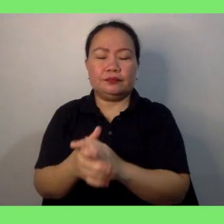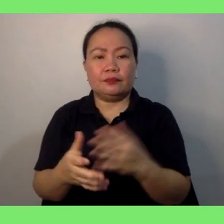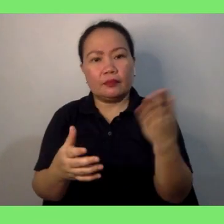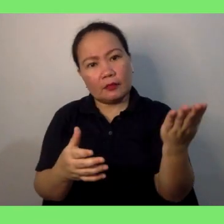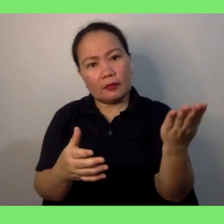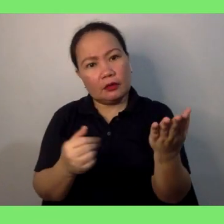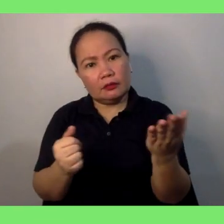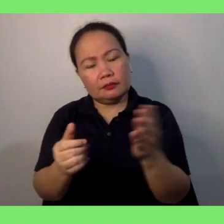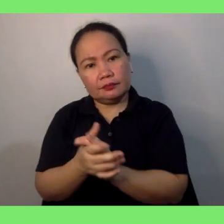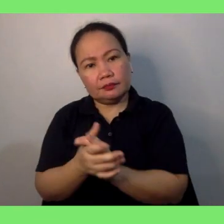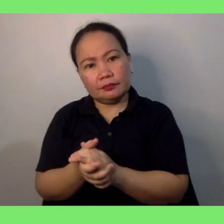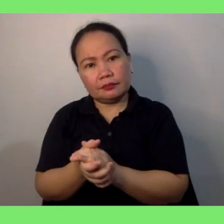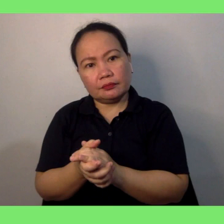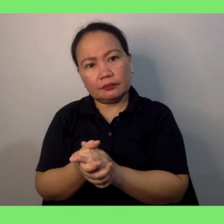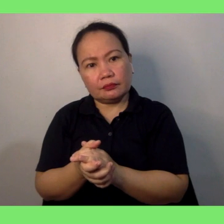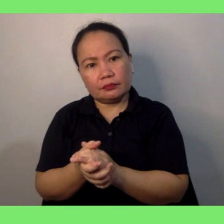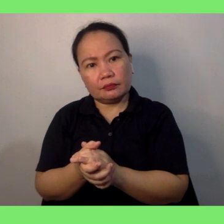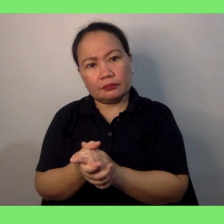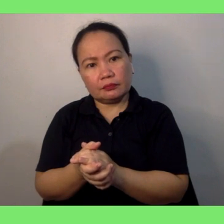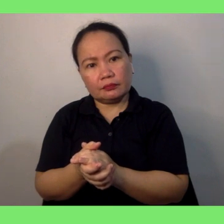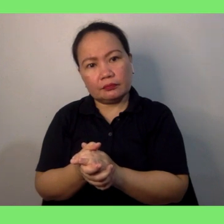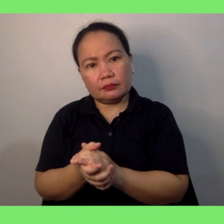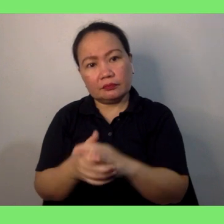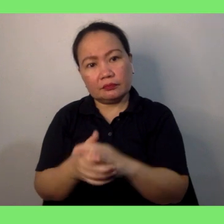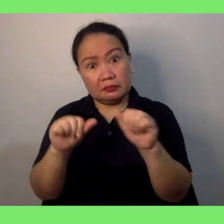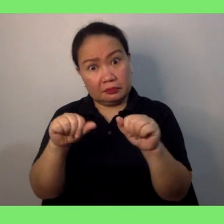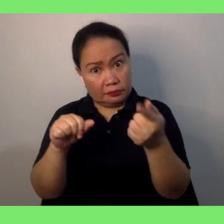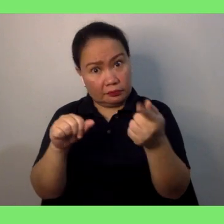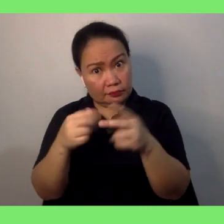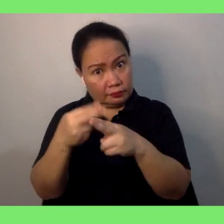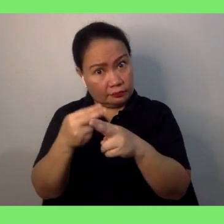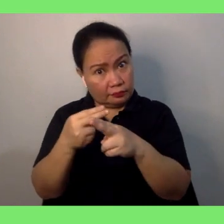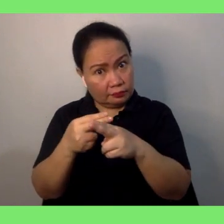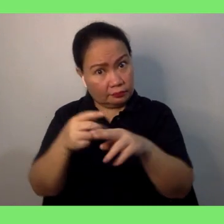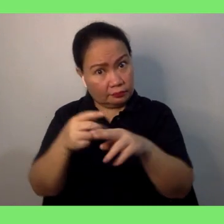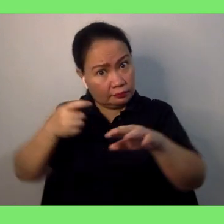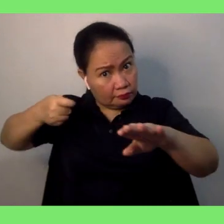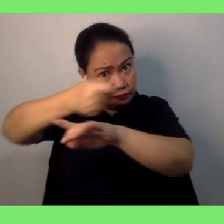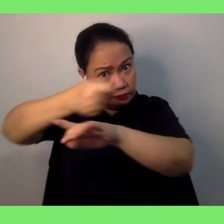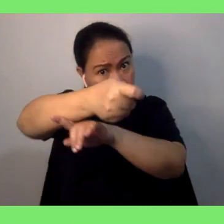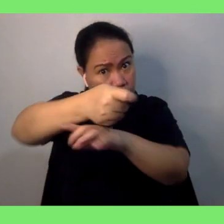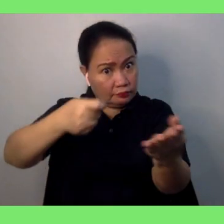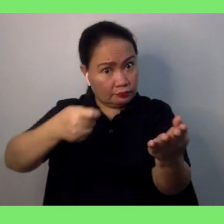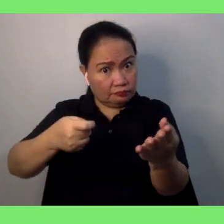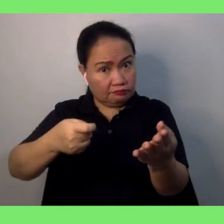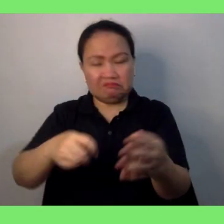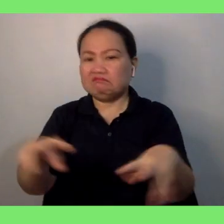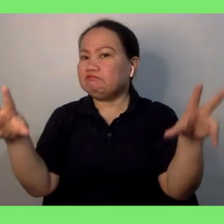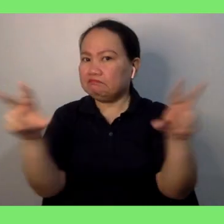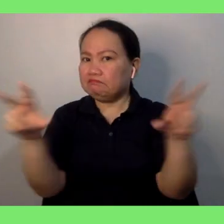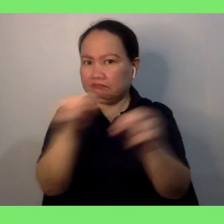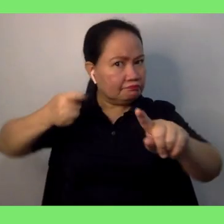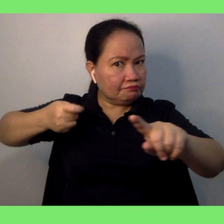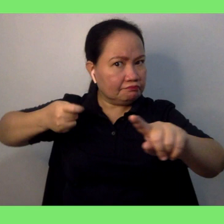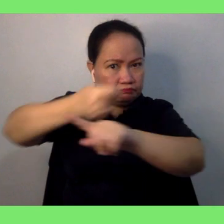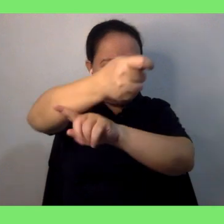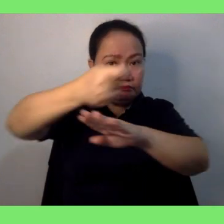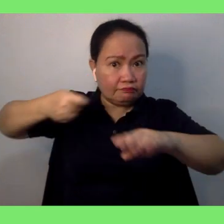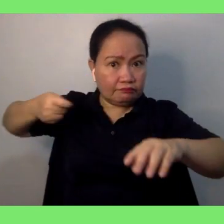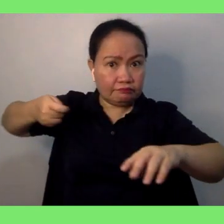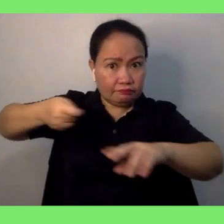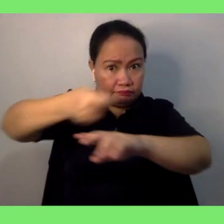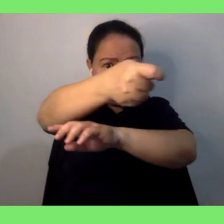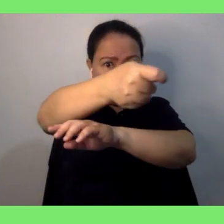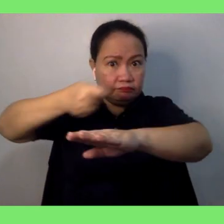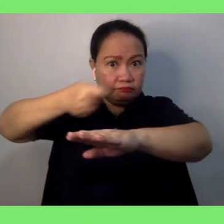one? Can you name the transversal in the given figure? Okay. There is no transversal shown in the